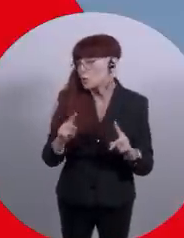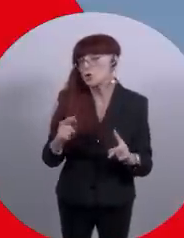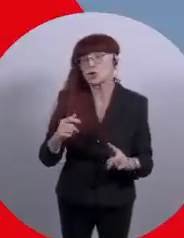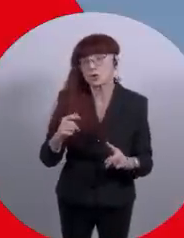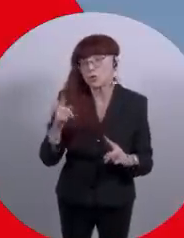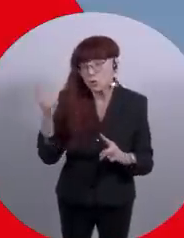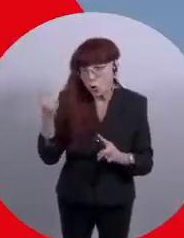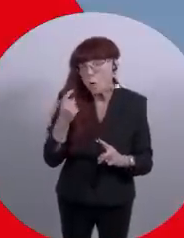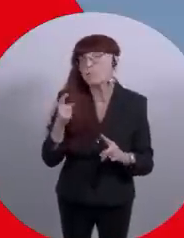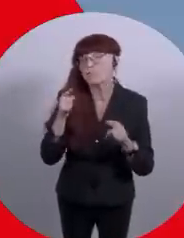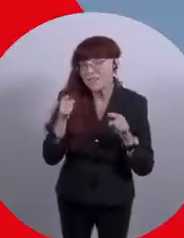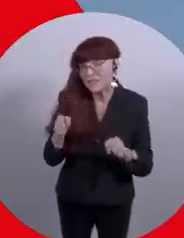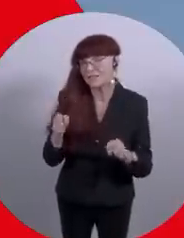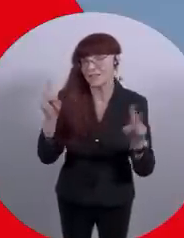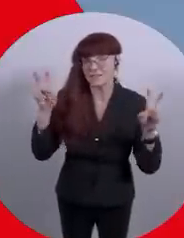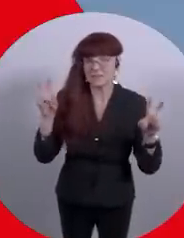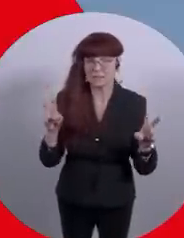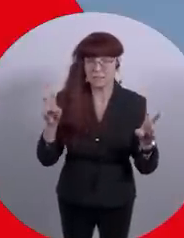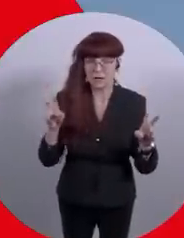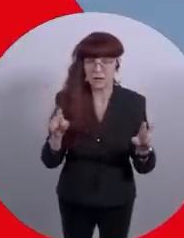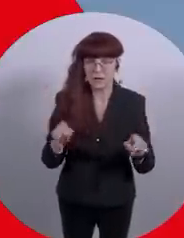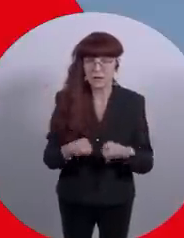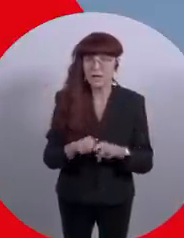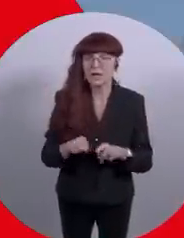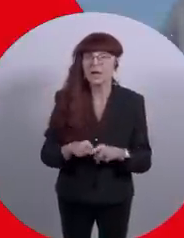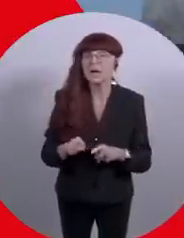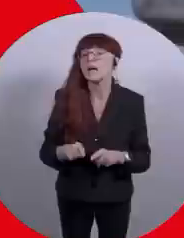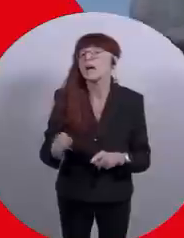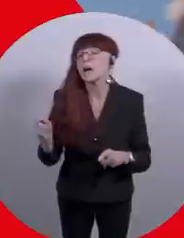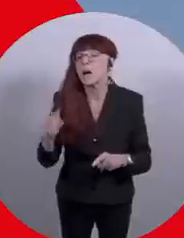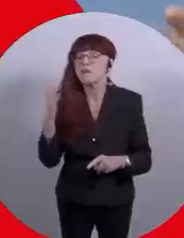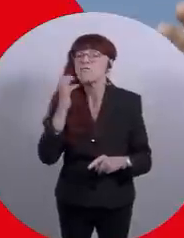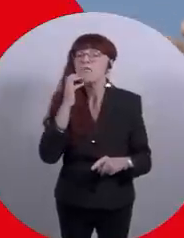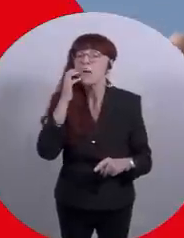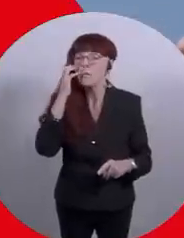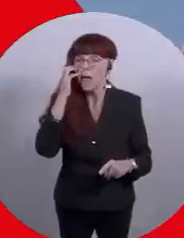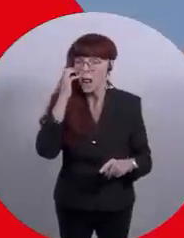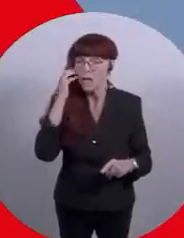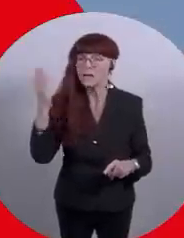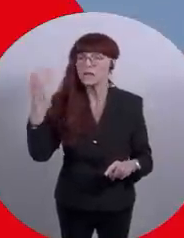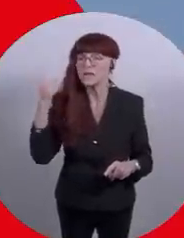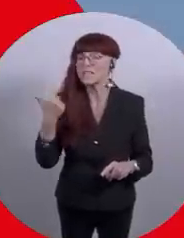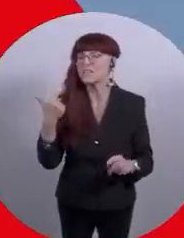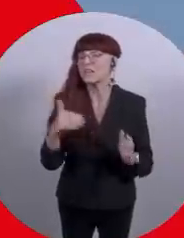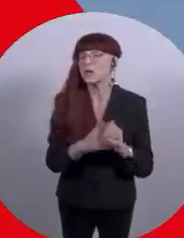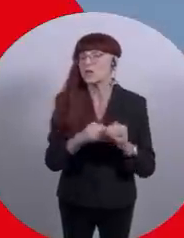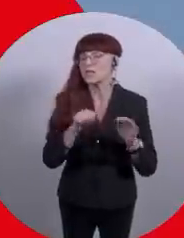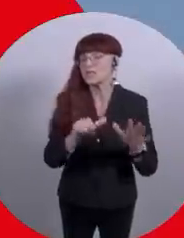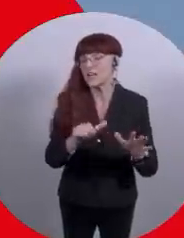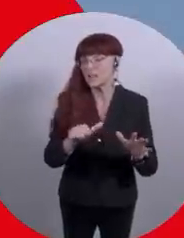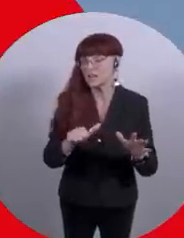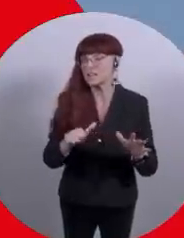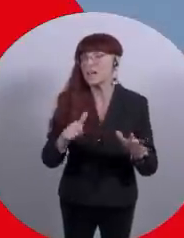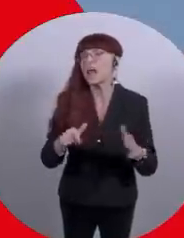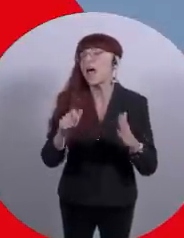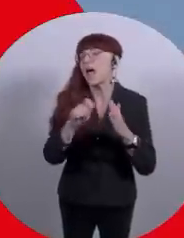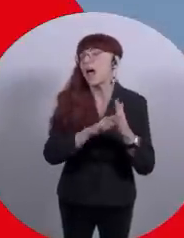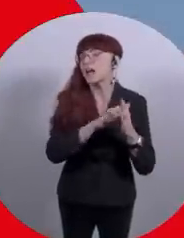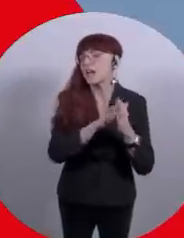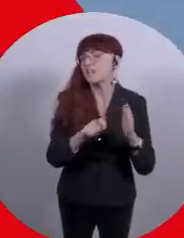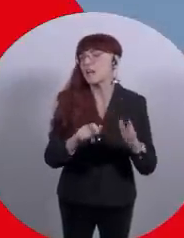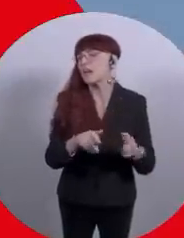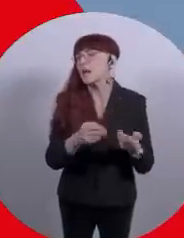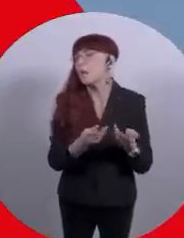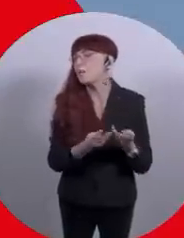und genossen und Sascha von der Wellen wurde 2016 mit so einer wähler-plattform Bundespräsident wir können